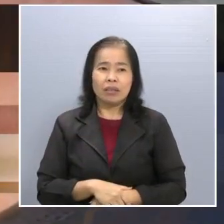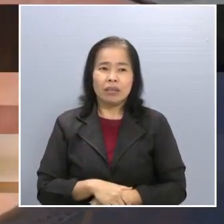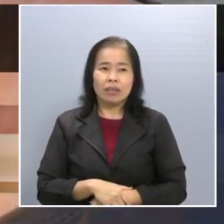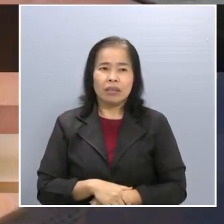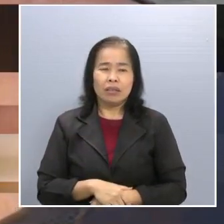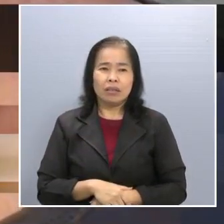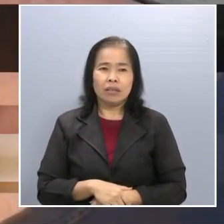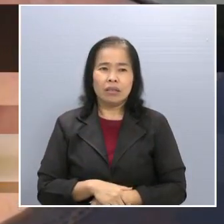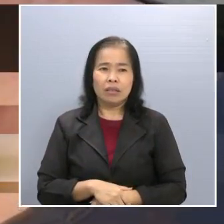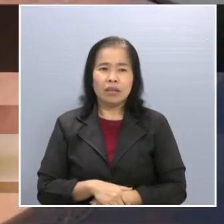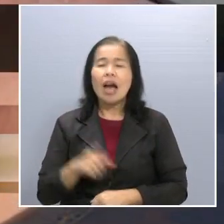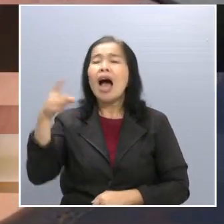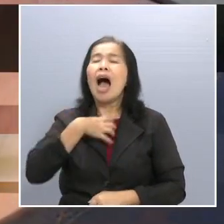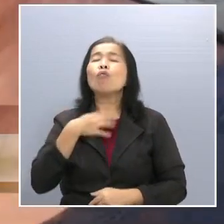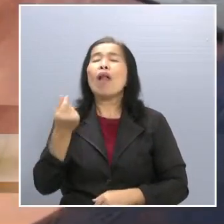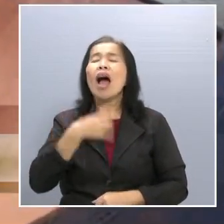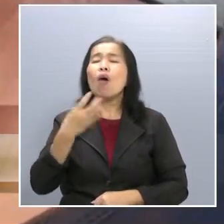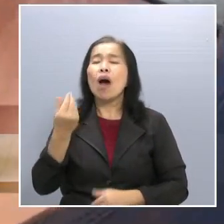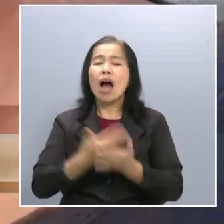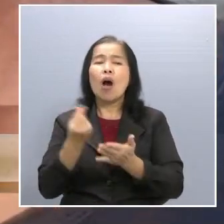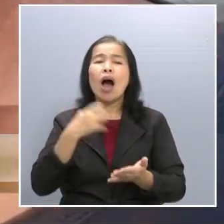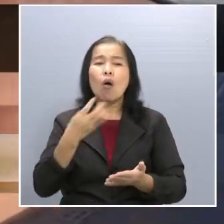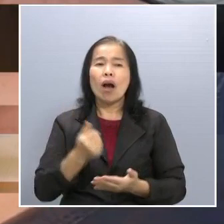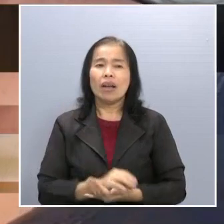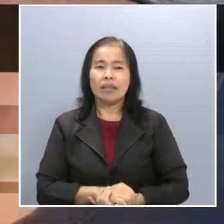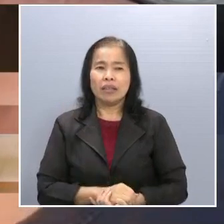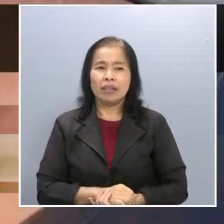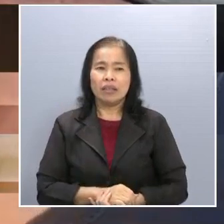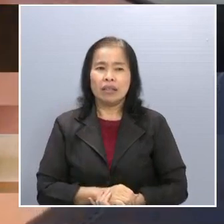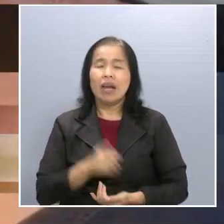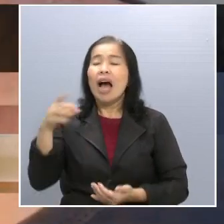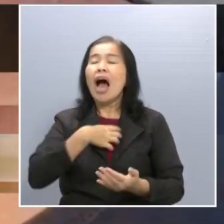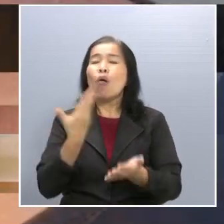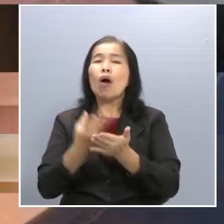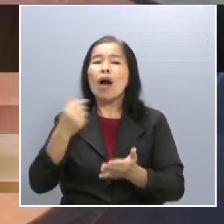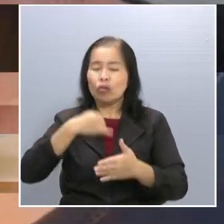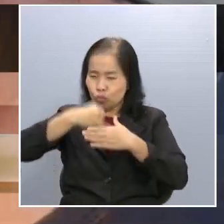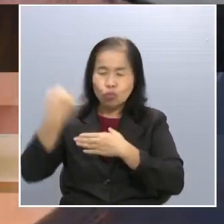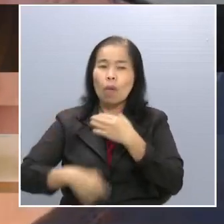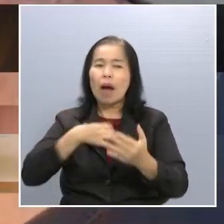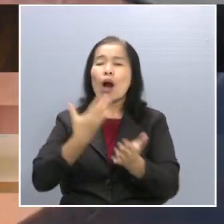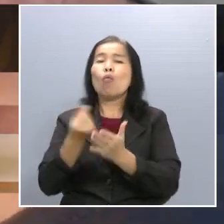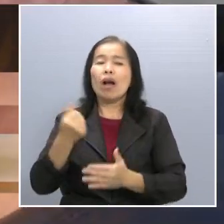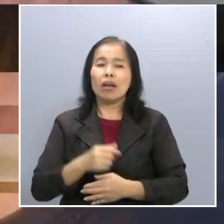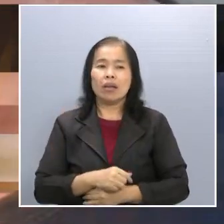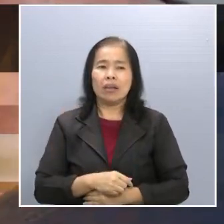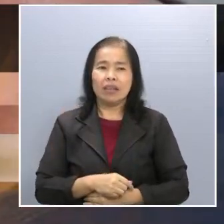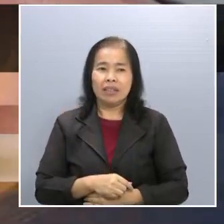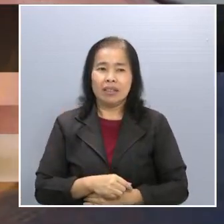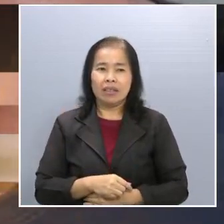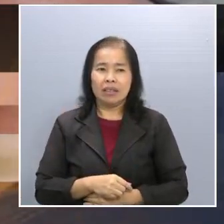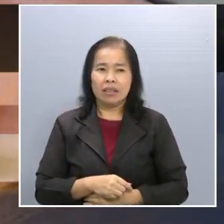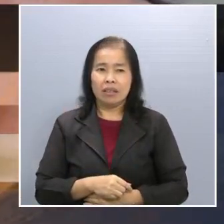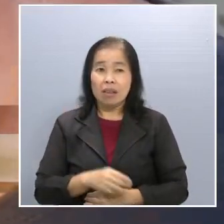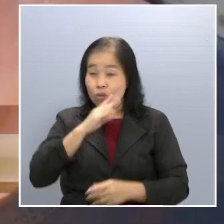ฮะเขาสิเอาเท่าไหร่บอกมาหึสู้สิเอาเท่าไหร่จังสิจบสู้ว่ามากับกูดูบ่เว้ากู